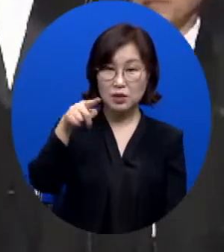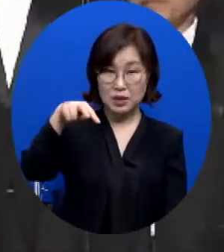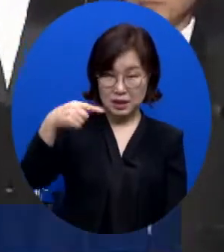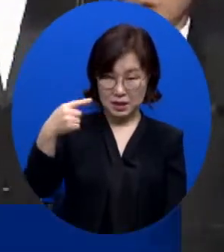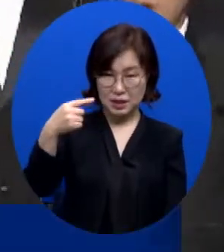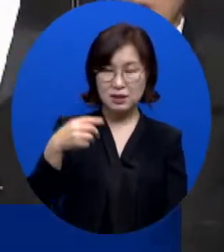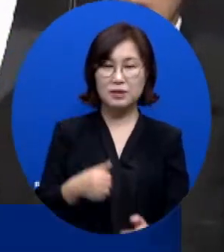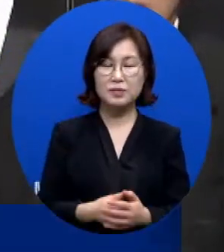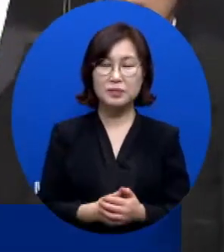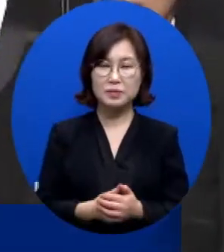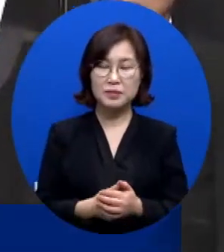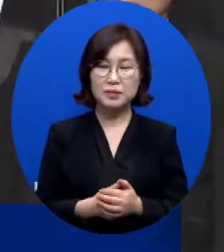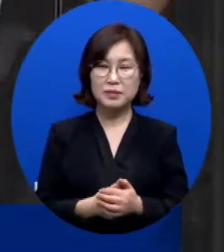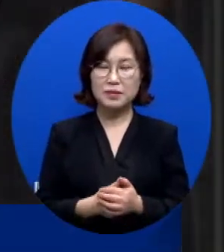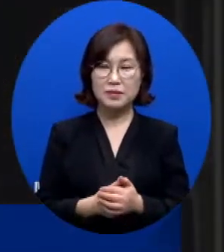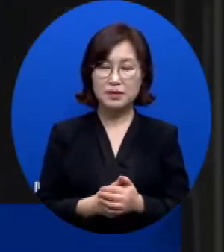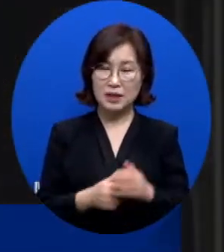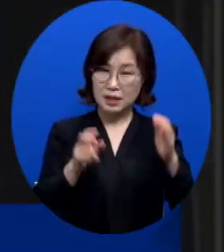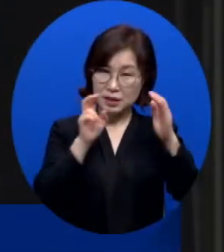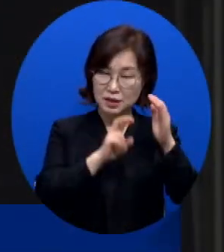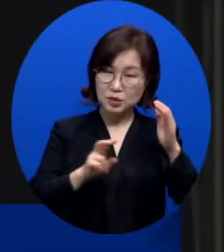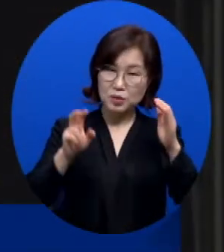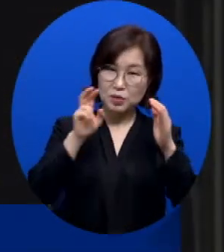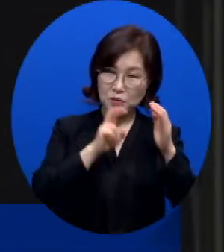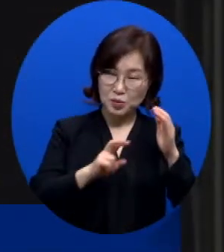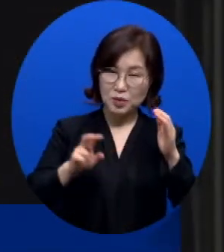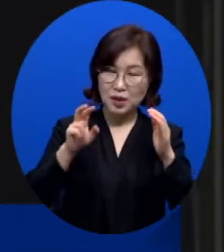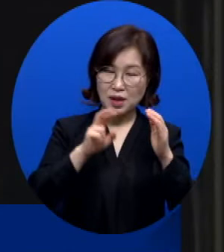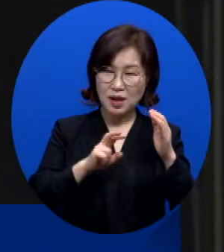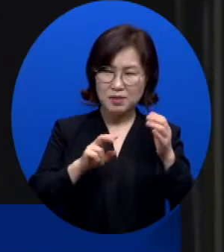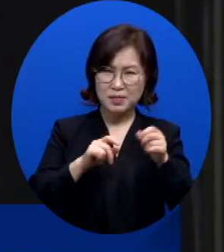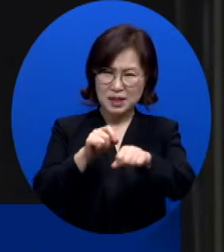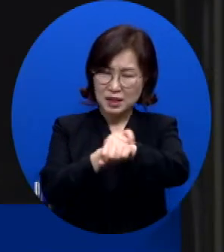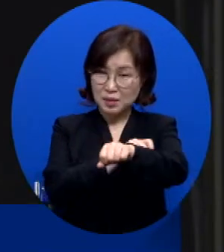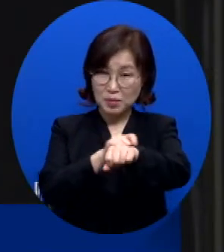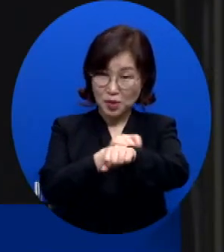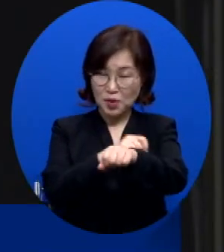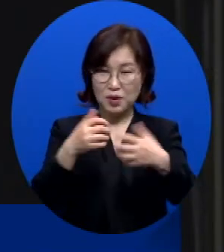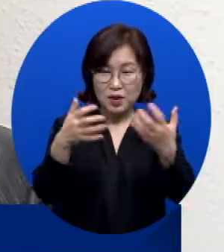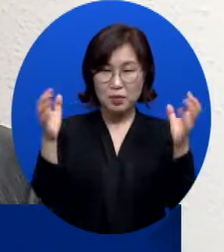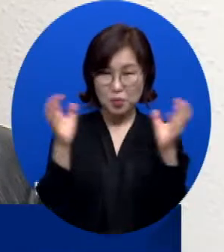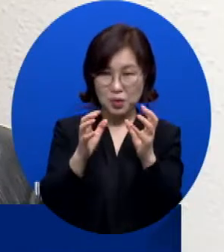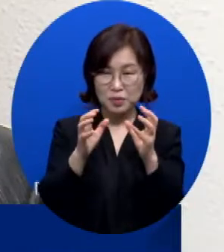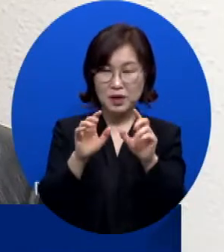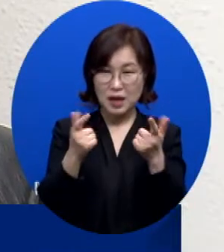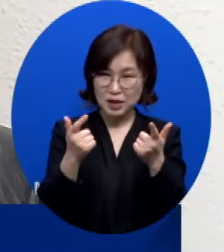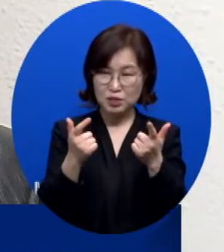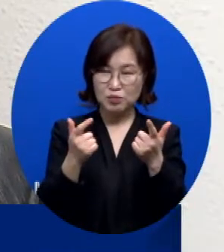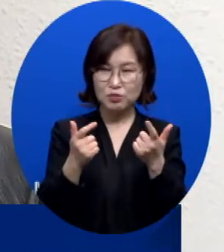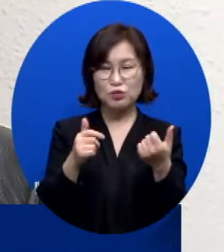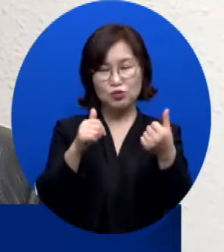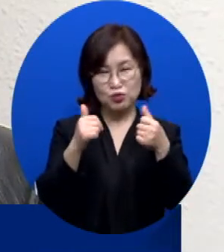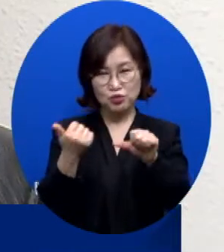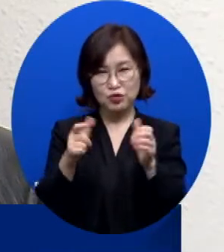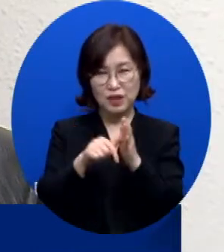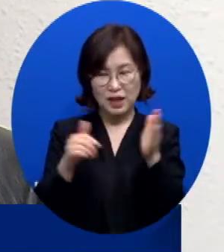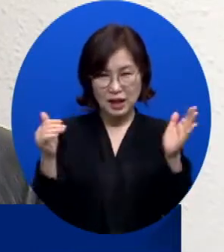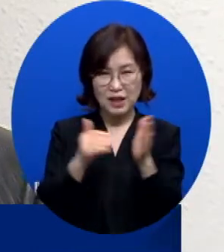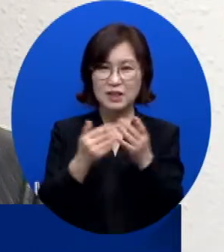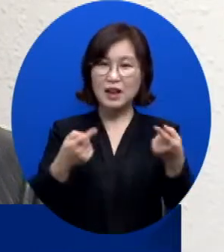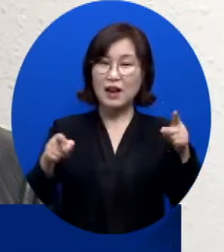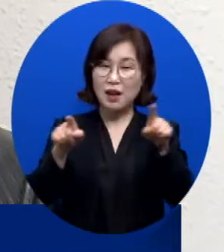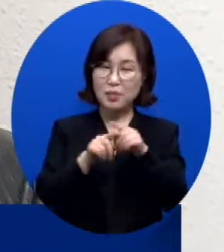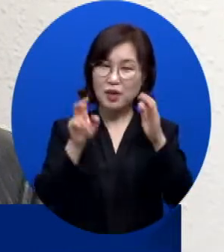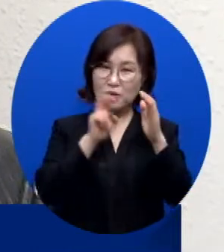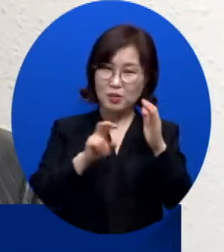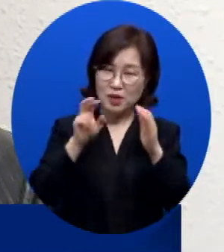시너스는 뭐 그렇게 심각하게 또 생긴 그런 합창단은 아니고요. 아니라 우리가 죽을 때까지 같이 노래하면서 죽어갈 수